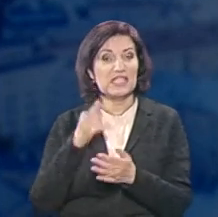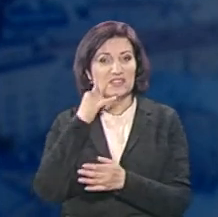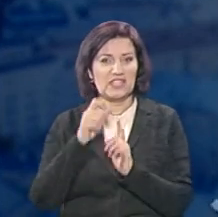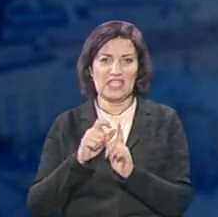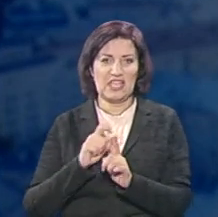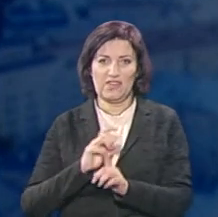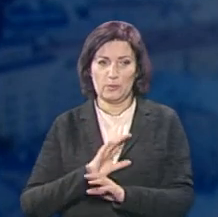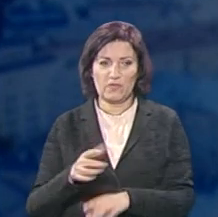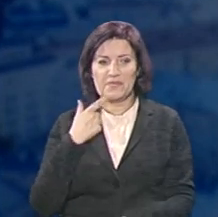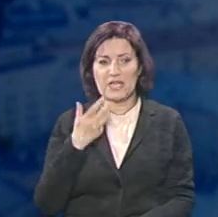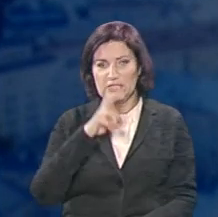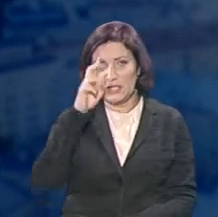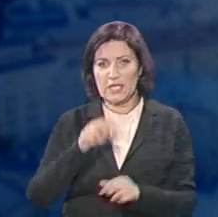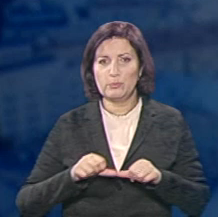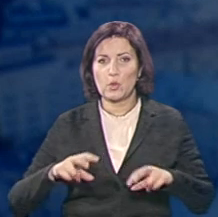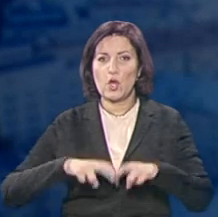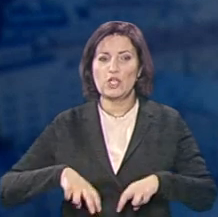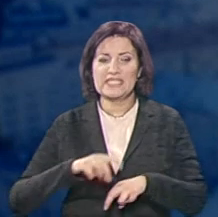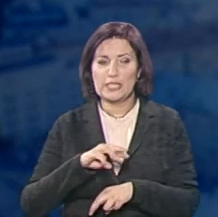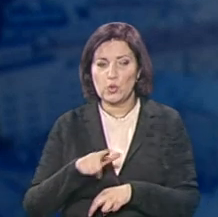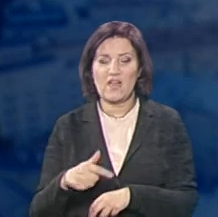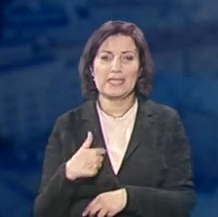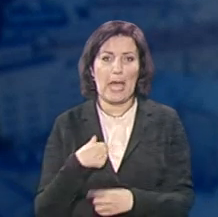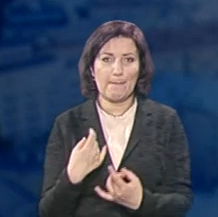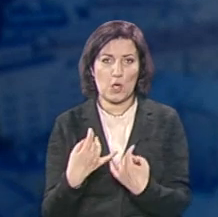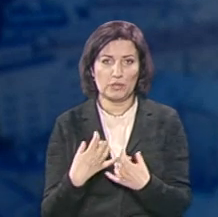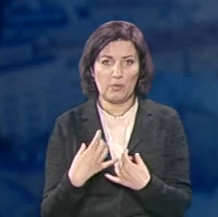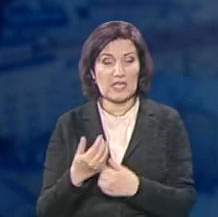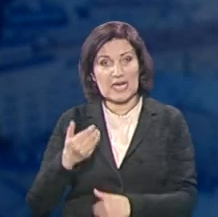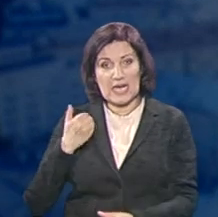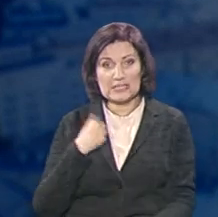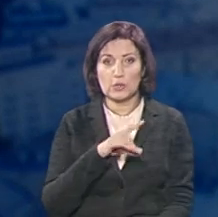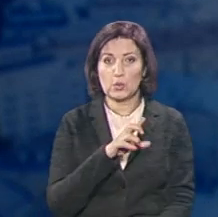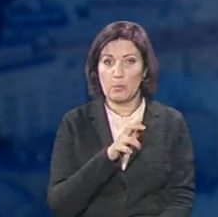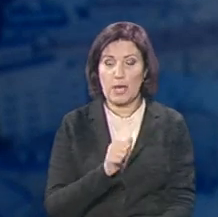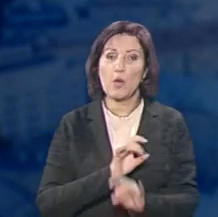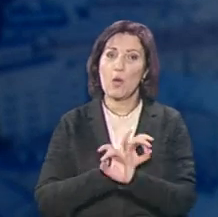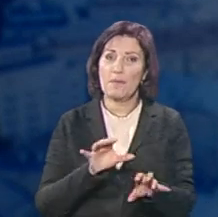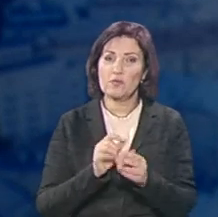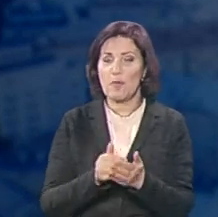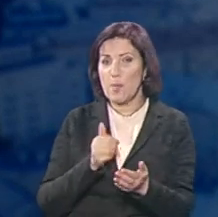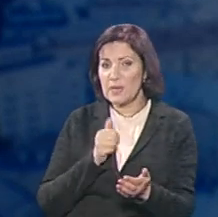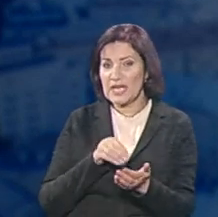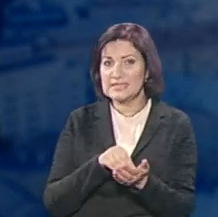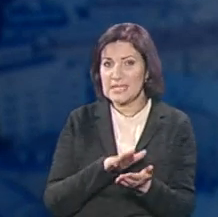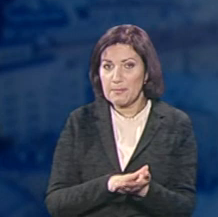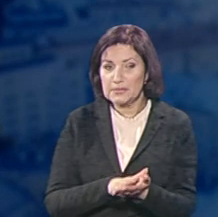відповідають. Речниця Держбюро розслідувань Анжеліка Іванова нам розповіла, раніше Роман Труба коментував попередні